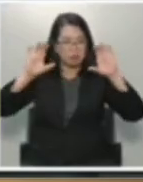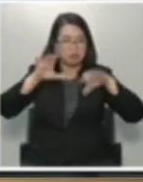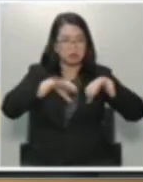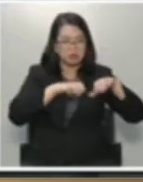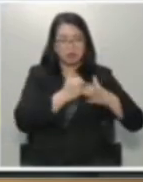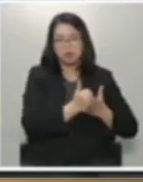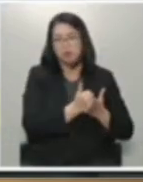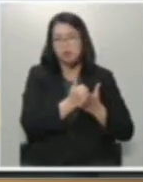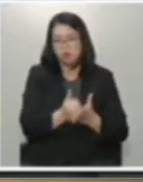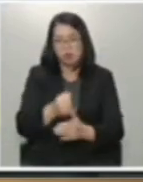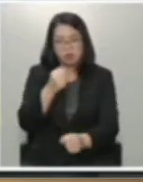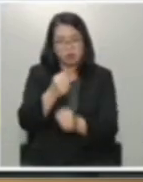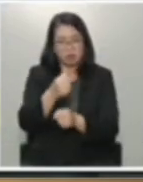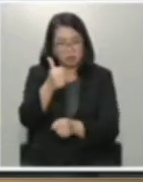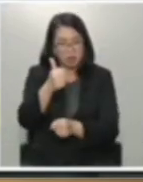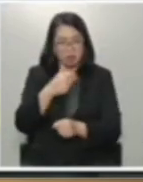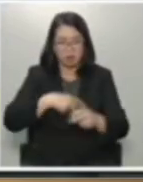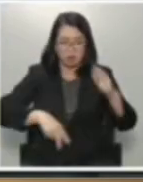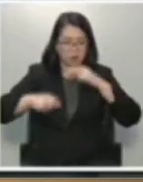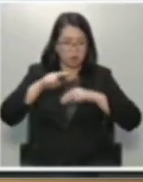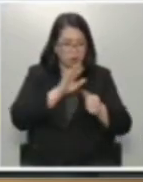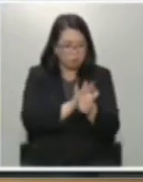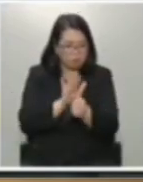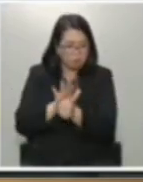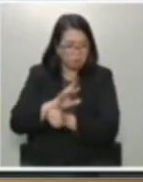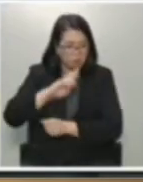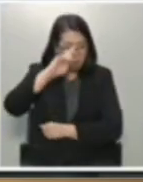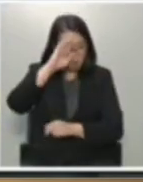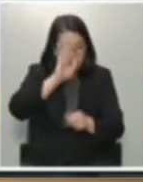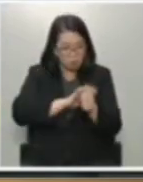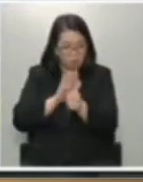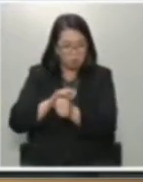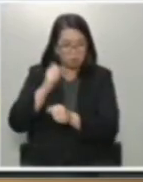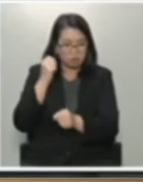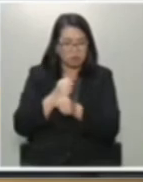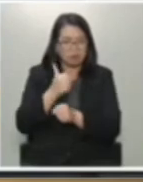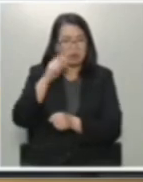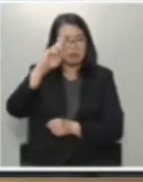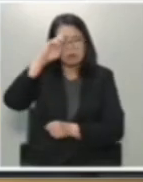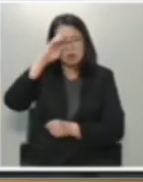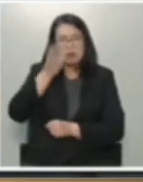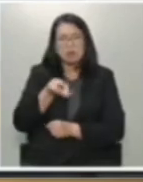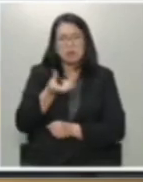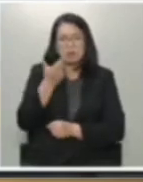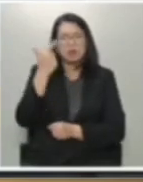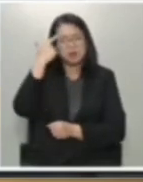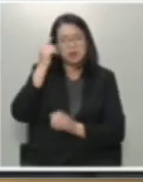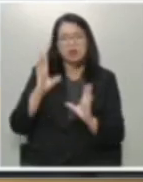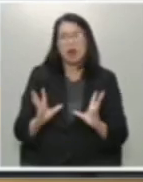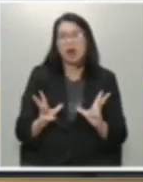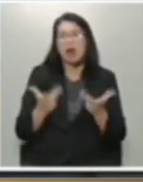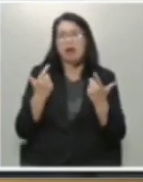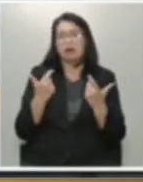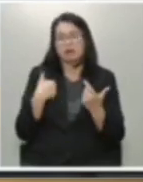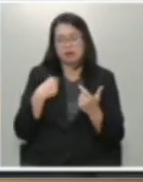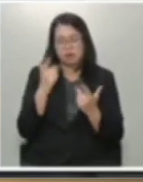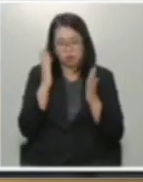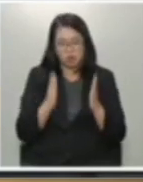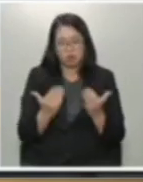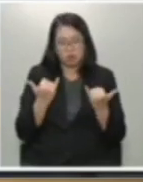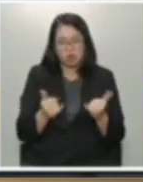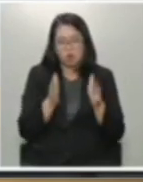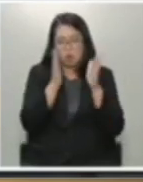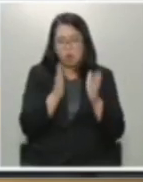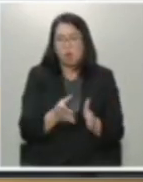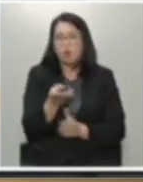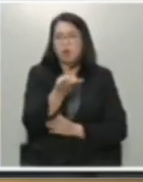าลนะครับสามารถจะควบคุมโรคได้มันมีแค่10กว่าเดี๋ยวมันก็หายไปนะครับมันไม่ระบาดไปจ